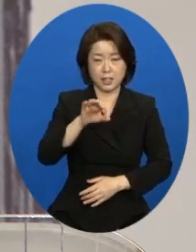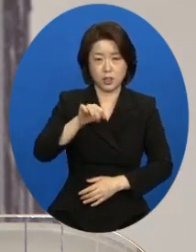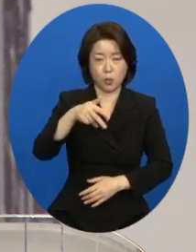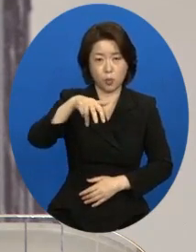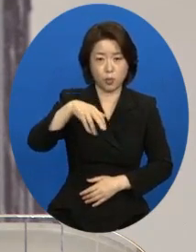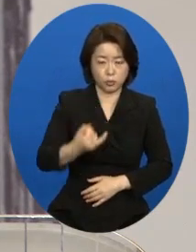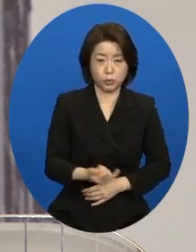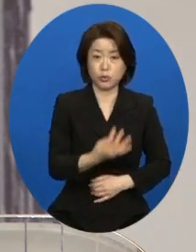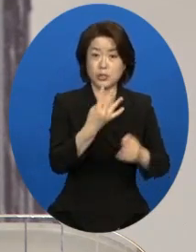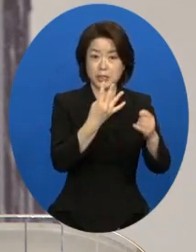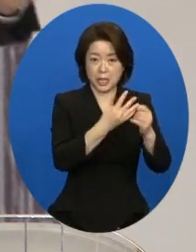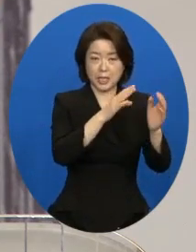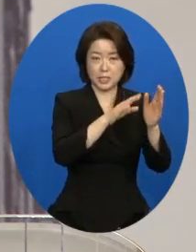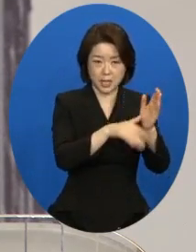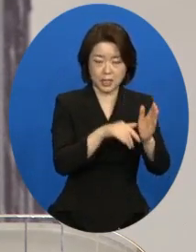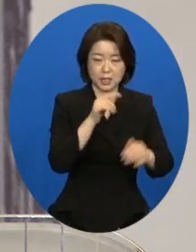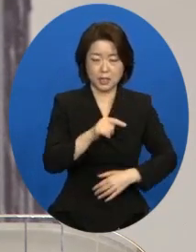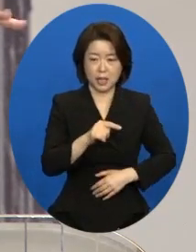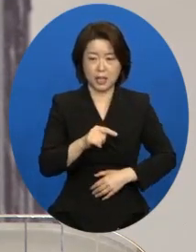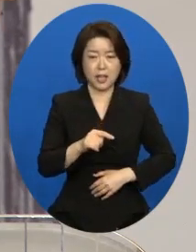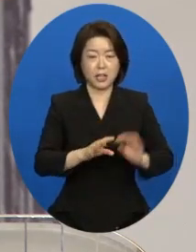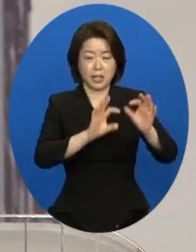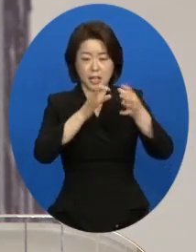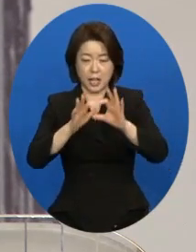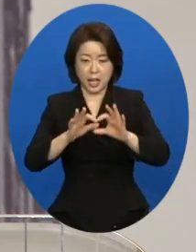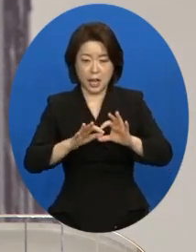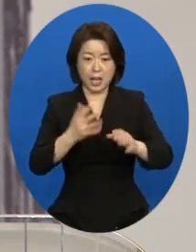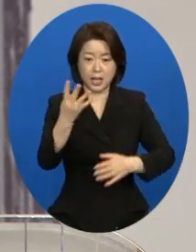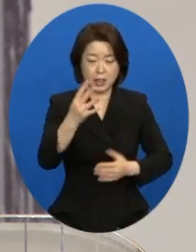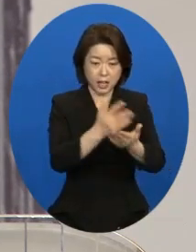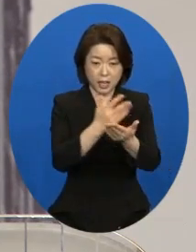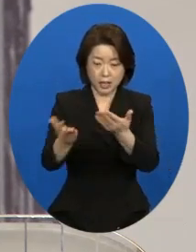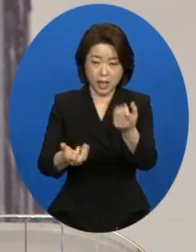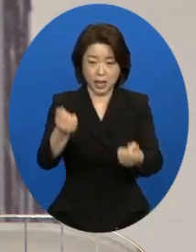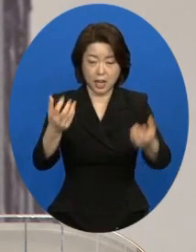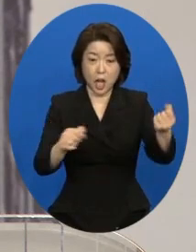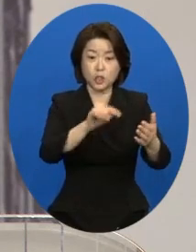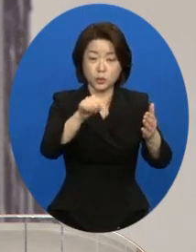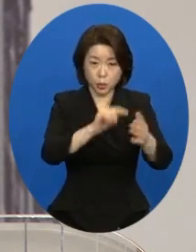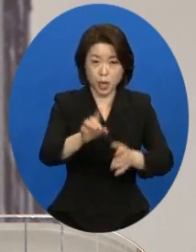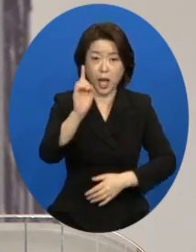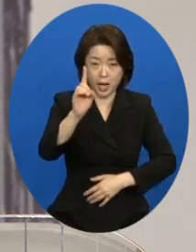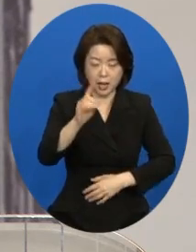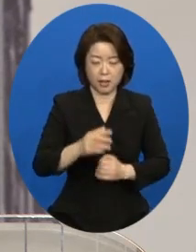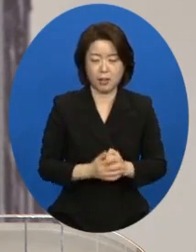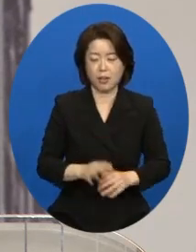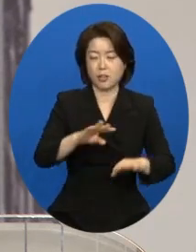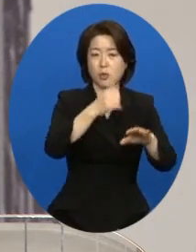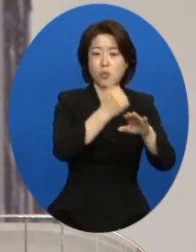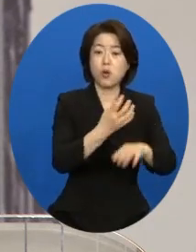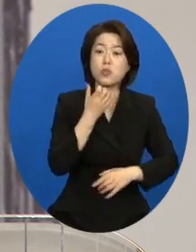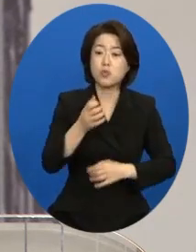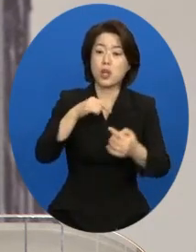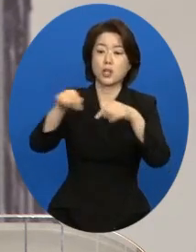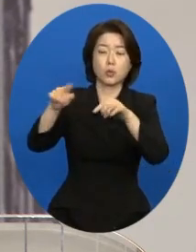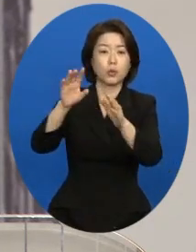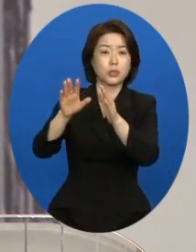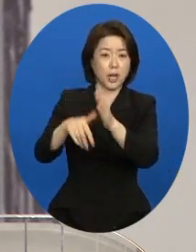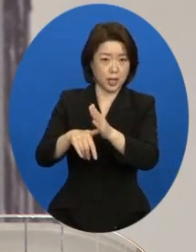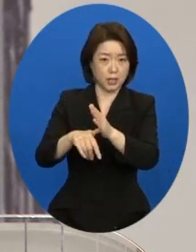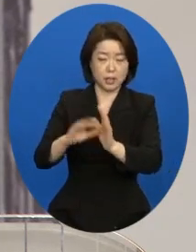에피파네스라고 하는 이제 헬라 제국 이후에 네 개의 쪼개진 나라 중에 하나인데요. 그 왕이 유대인을 통치하면서 어떻게 했냐면